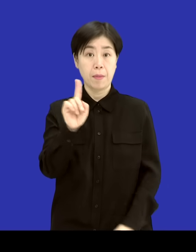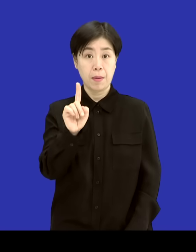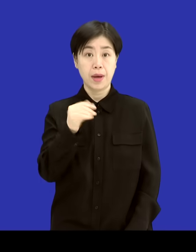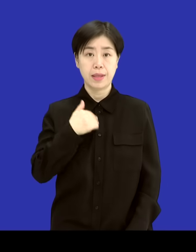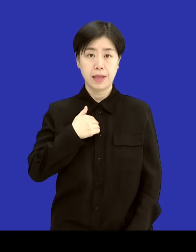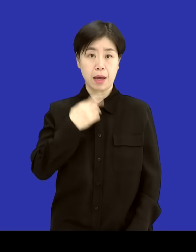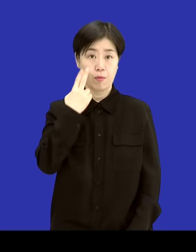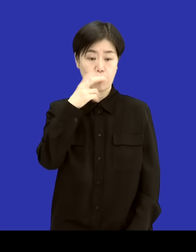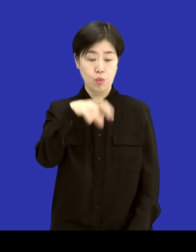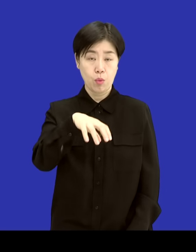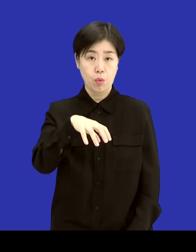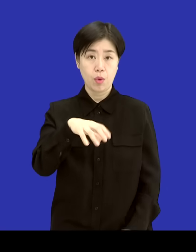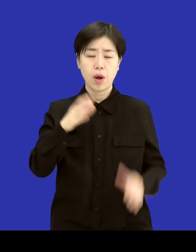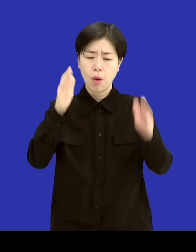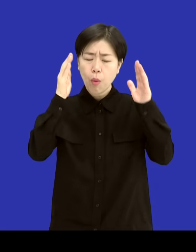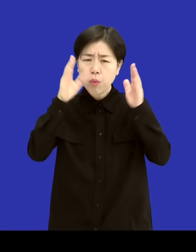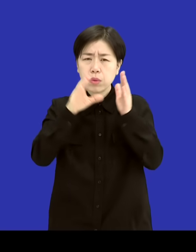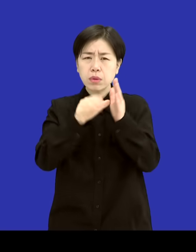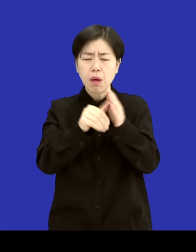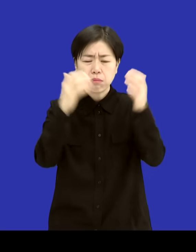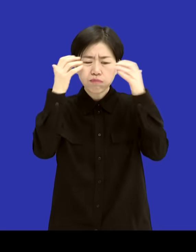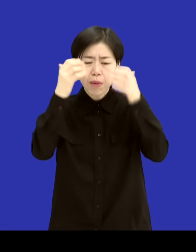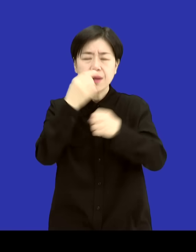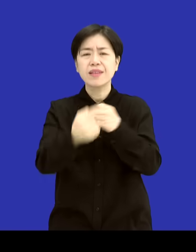동안 그랬었거든요. 네. 그 공부를 하다가